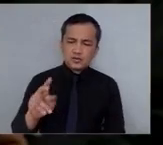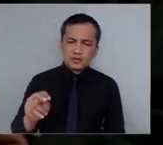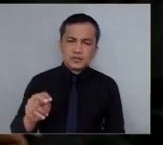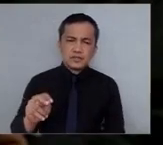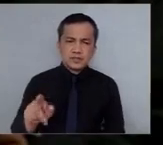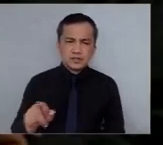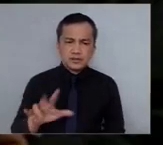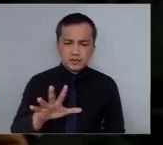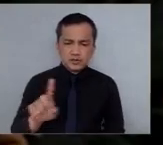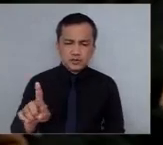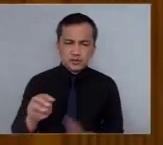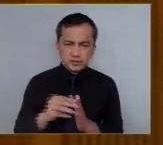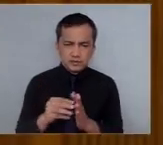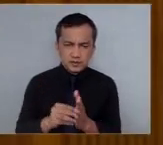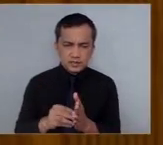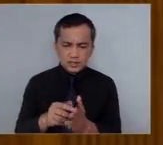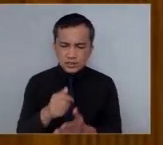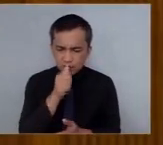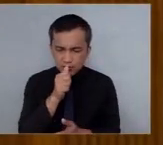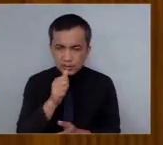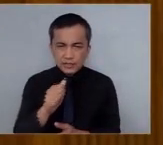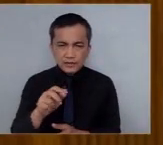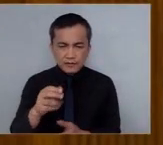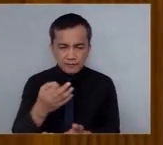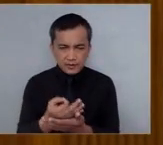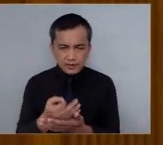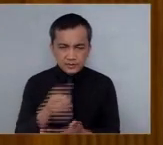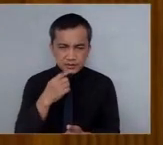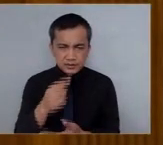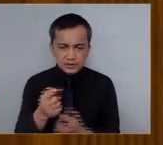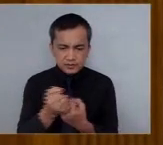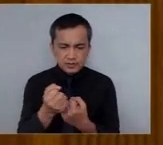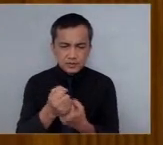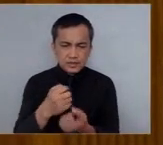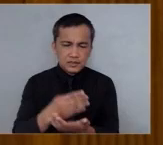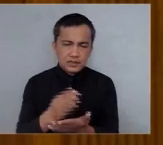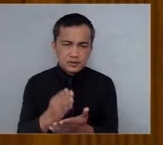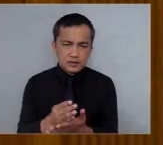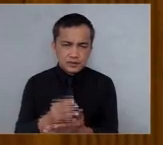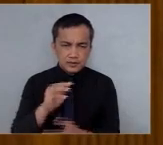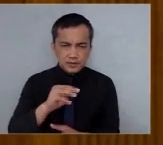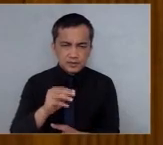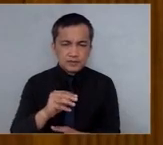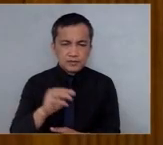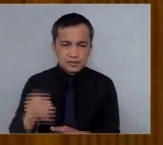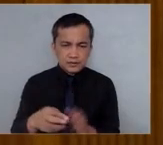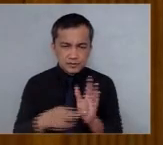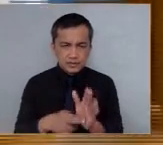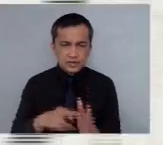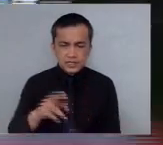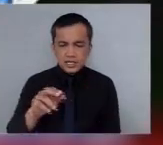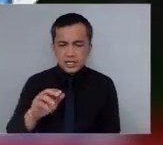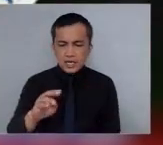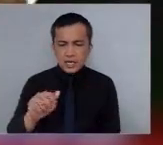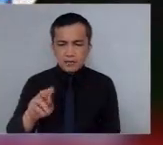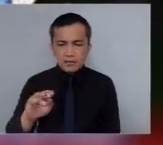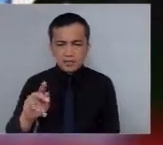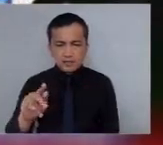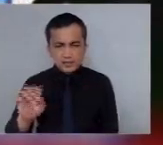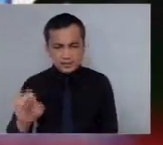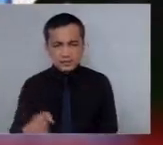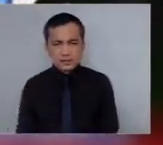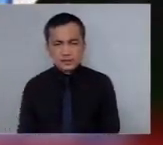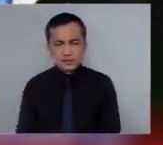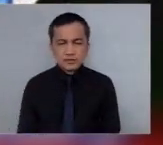51 million pesos na confidential funds. Ayon yan sa sponsor ng budget na si Manila Representative Benny Abante. Ang sabi nga